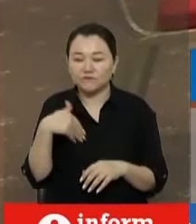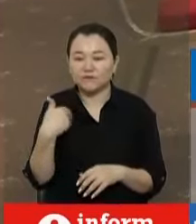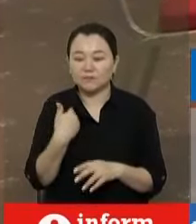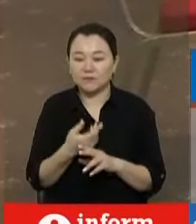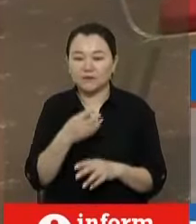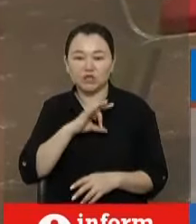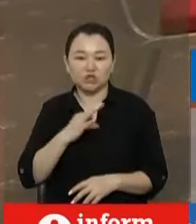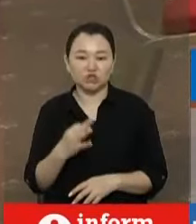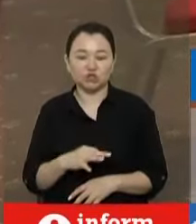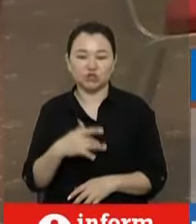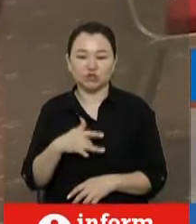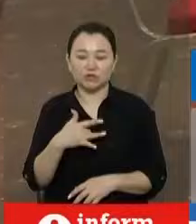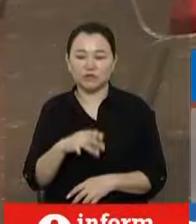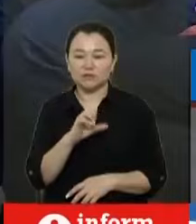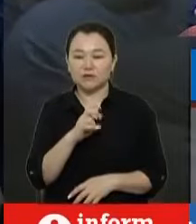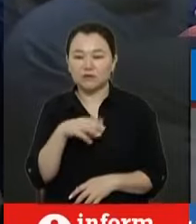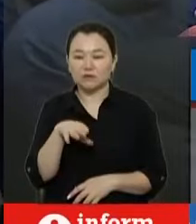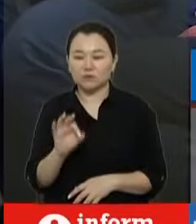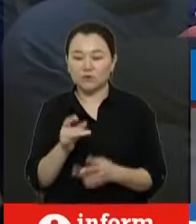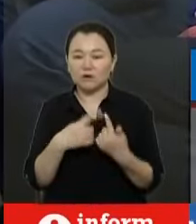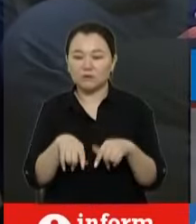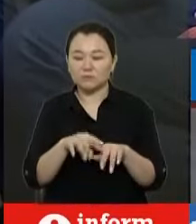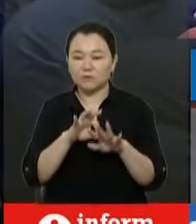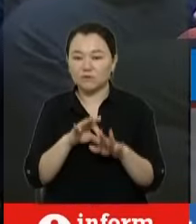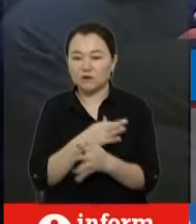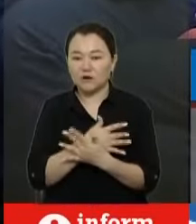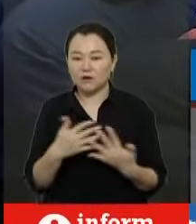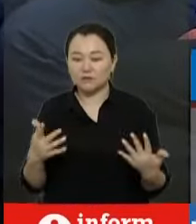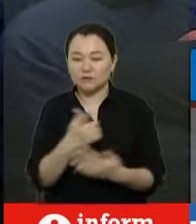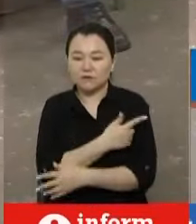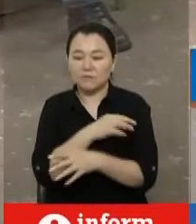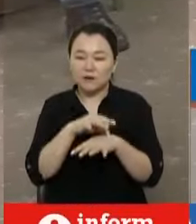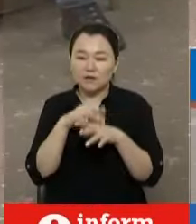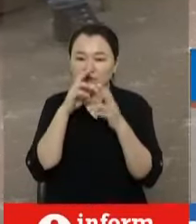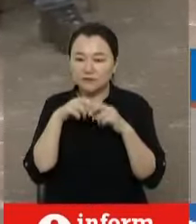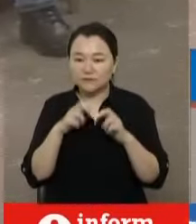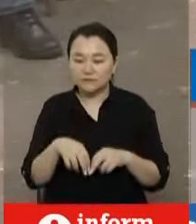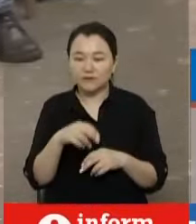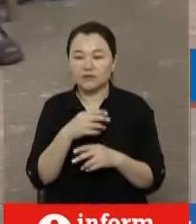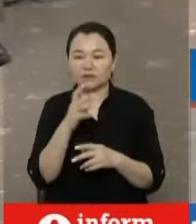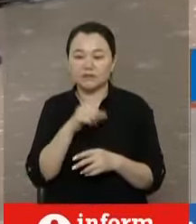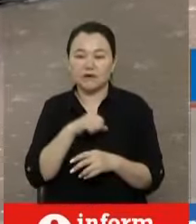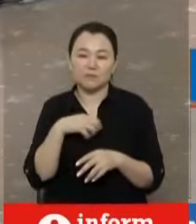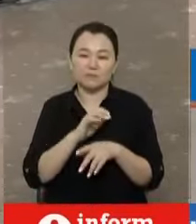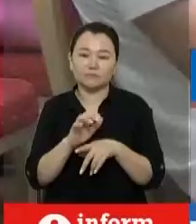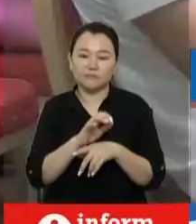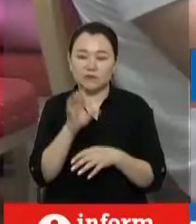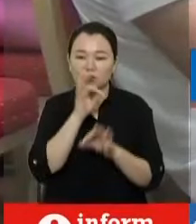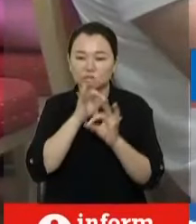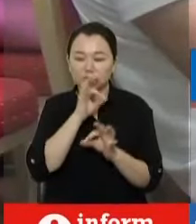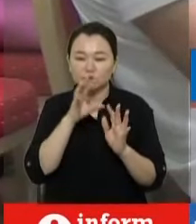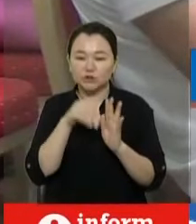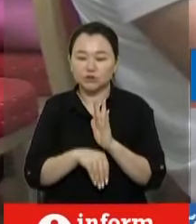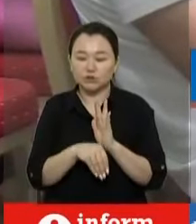Конференция организована компанией «Санта». Организация проводит различные клинические исследования и является одним из производителей лекарственных препаратов,